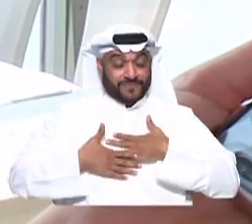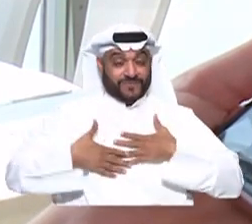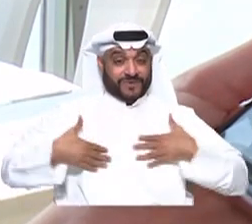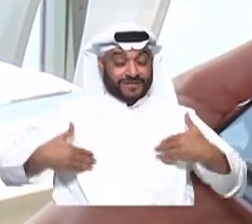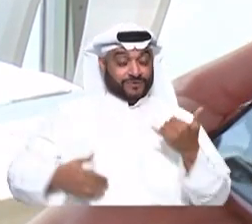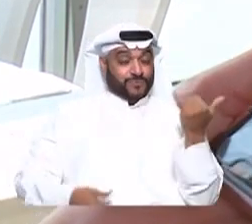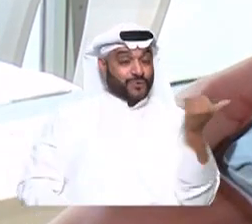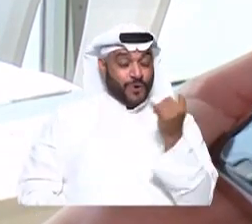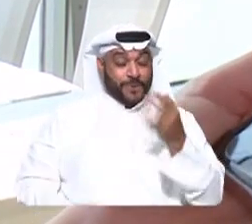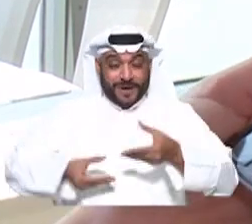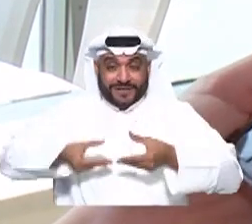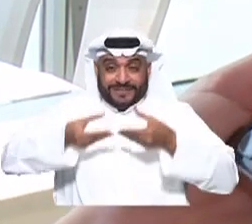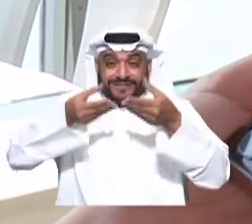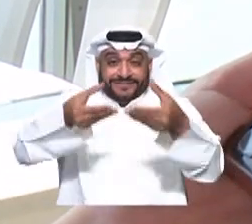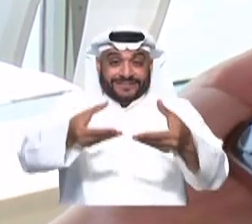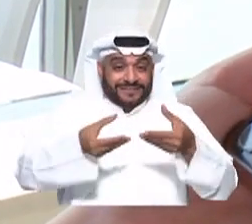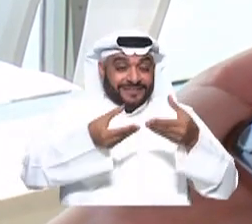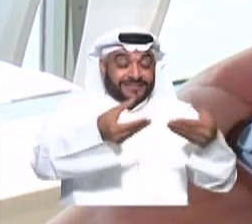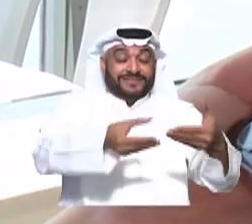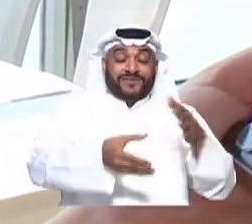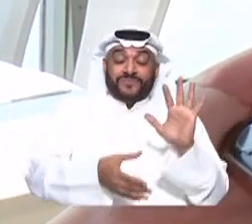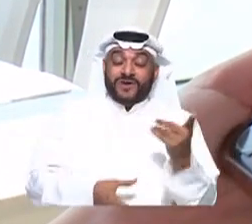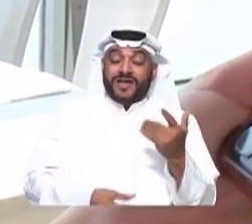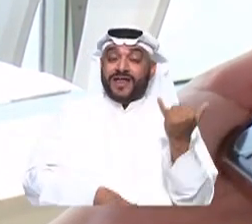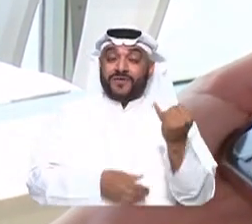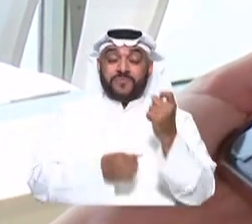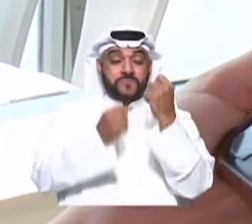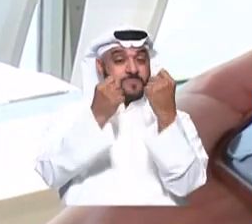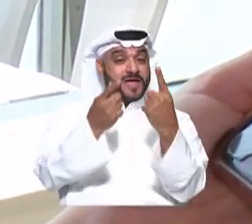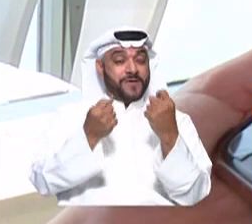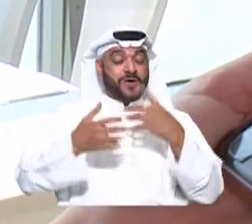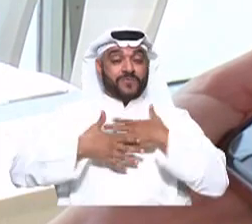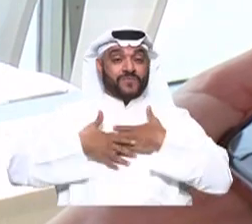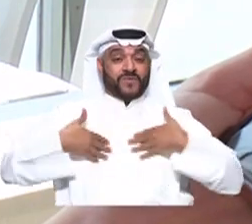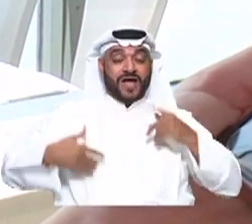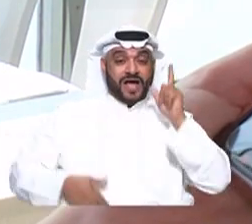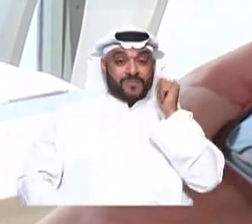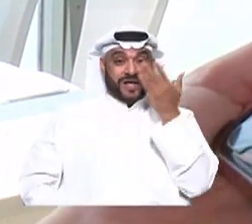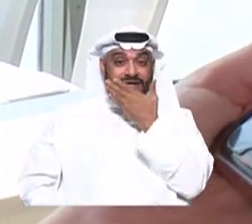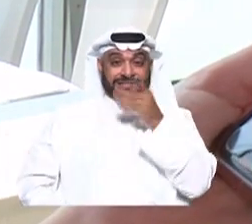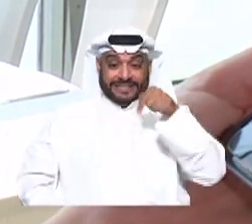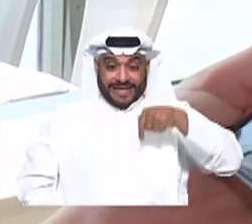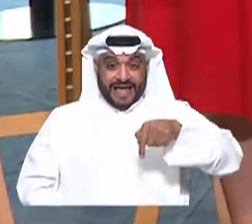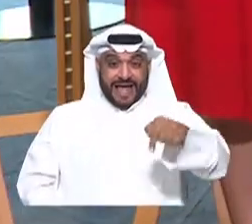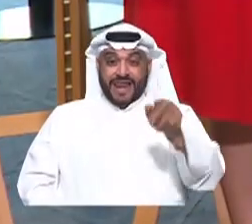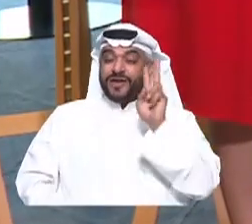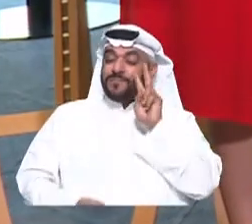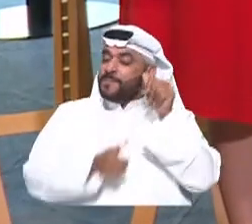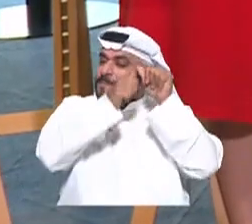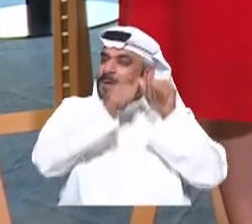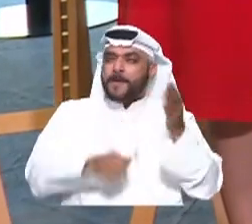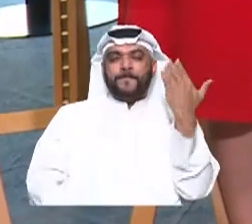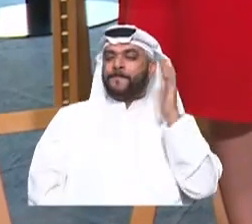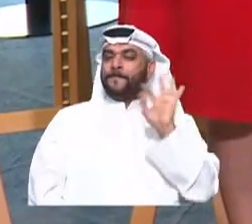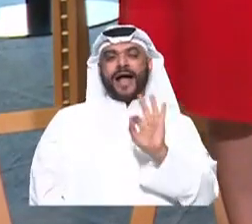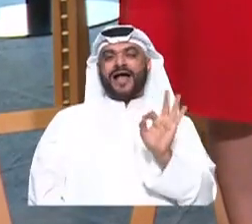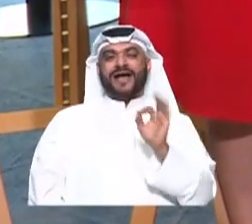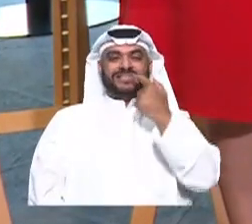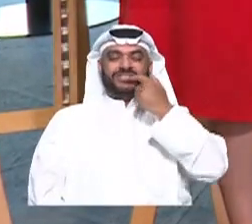مهمة كبيرة. طلبتنا معظمهم من الجيل اللي ما حضرش فترة الغزو